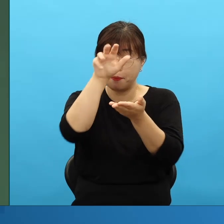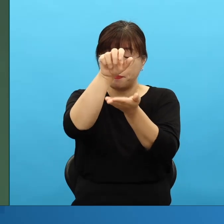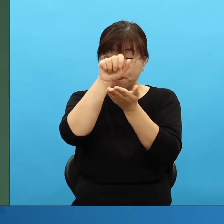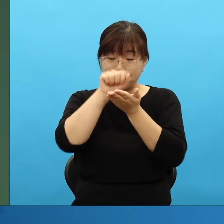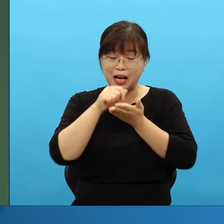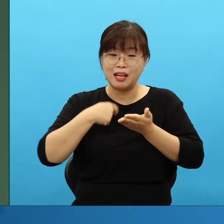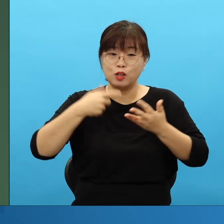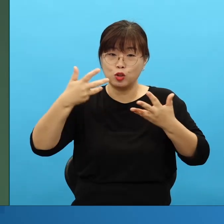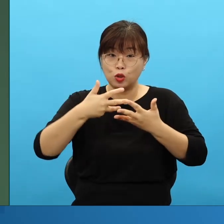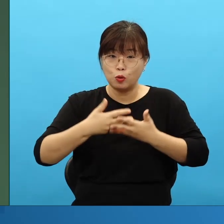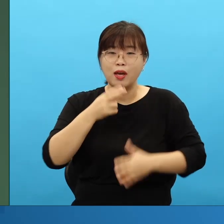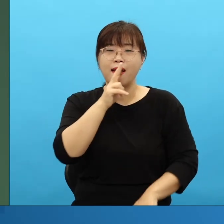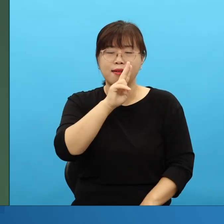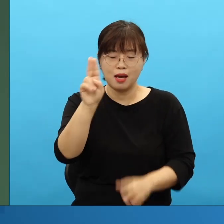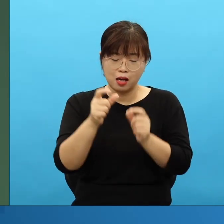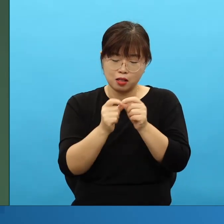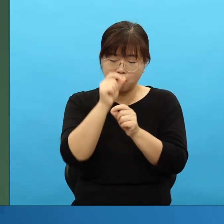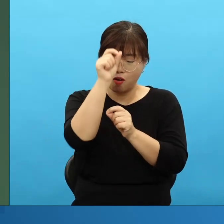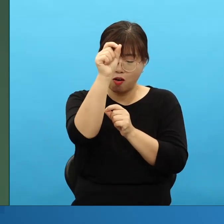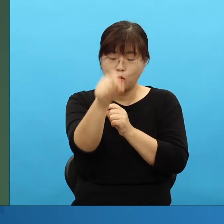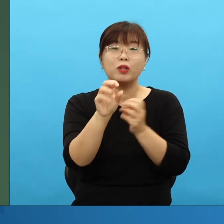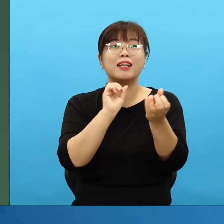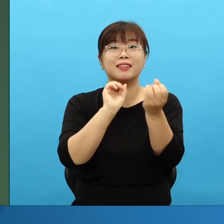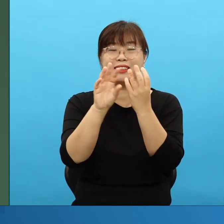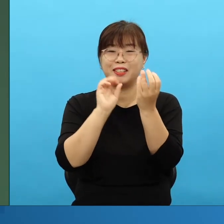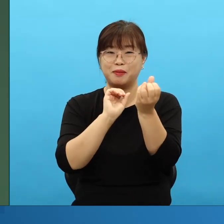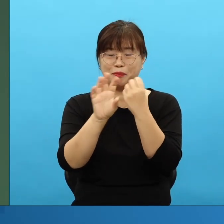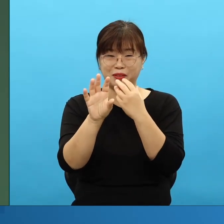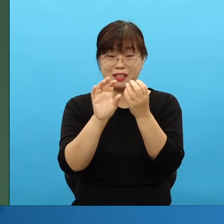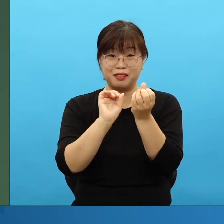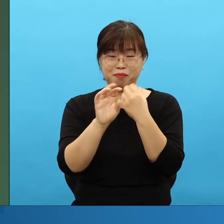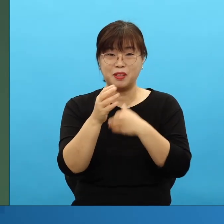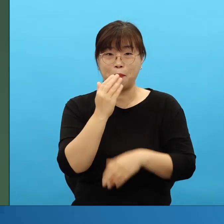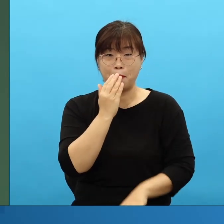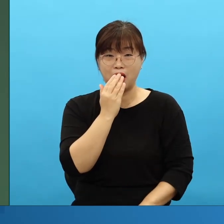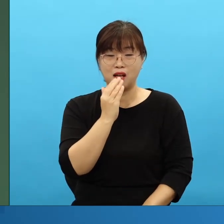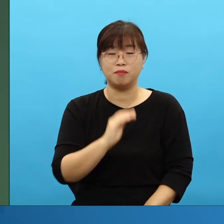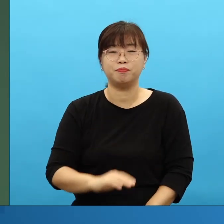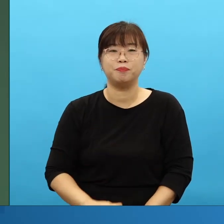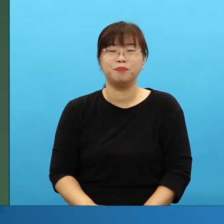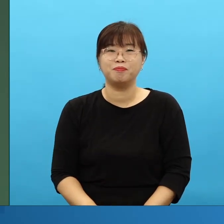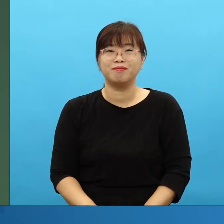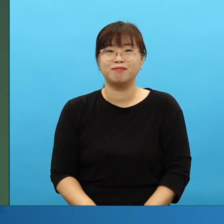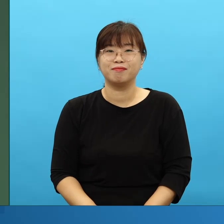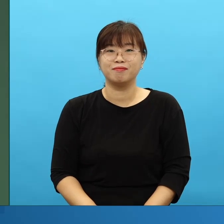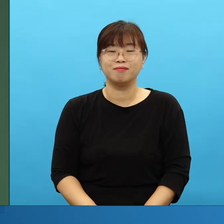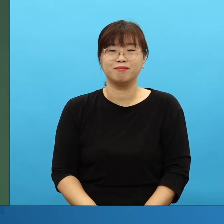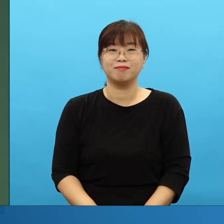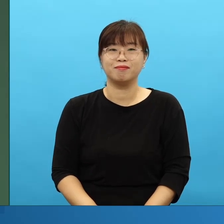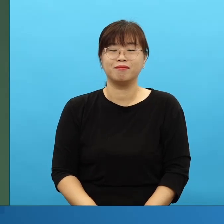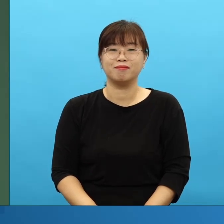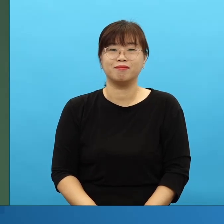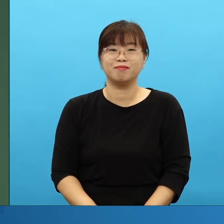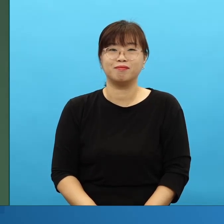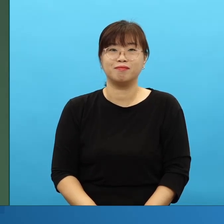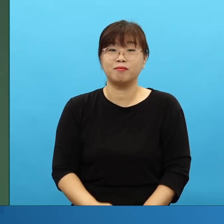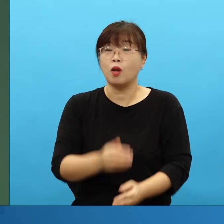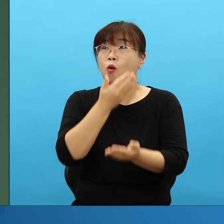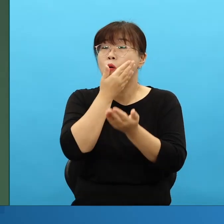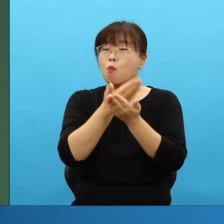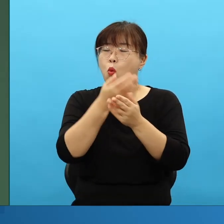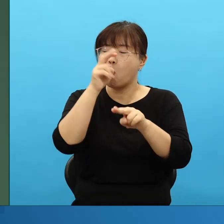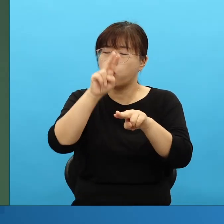we have the camp of the throne will we begin to receive the answers of eternity. 예, 이걸 믿은 사람들이 모여서